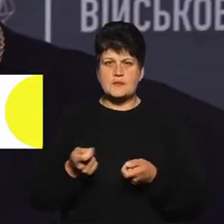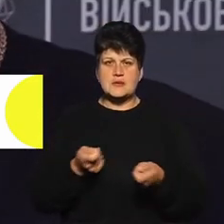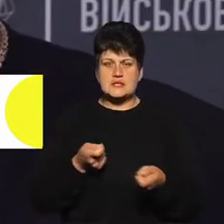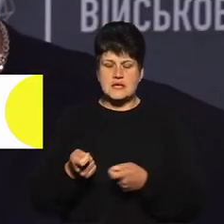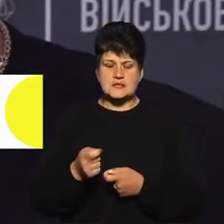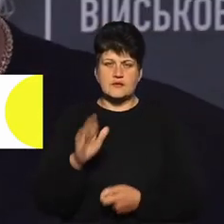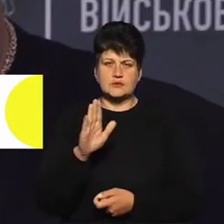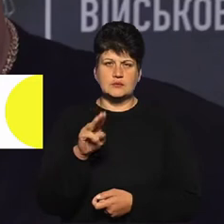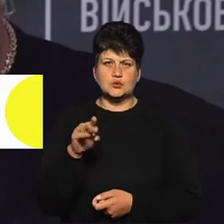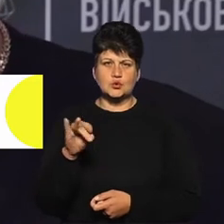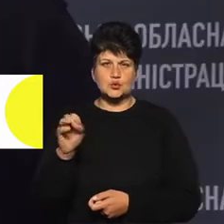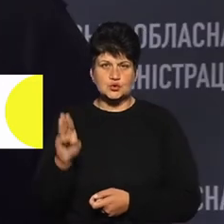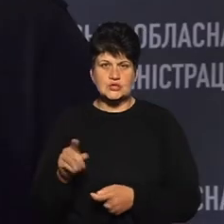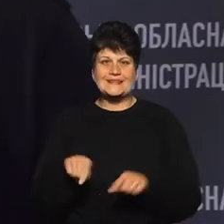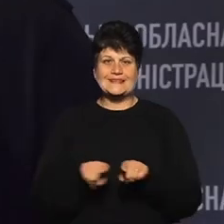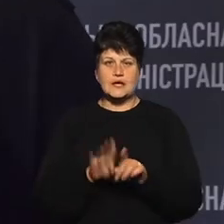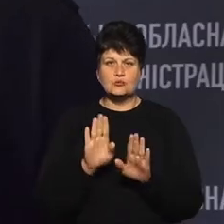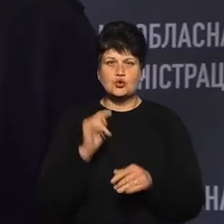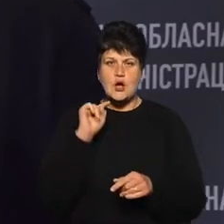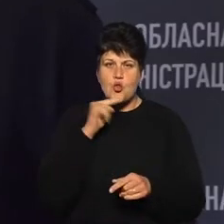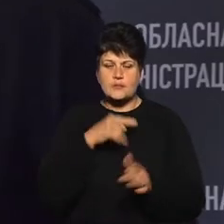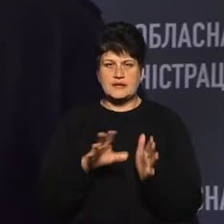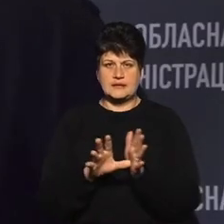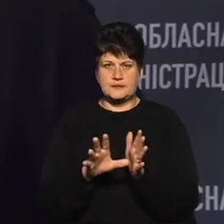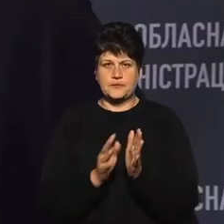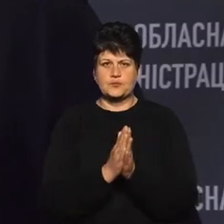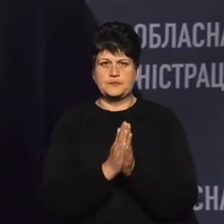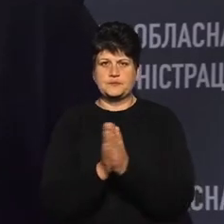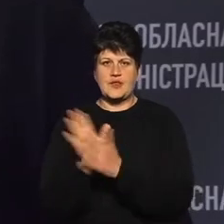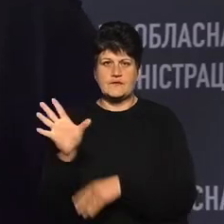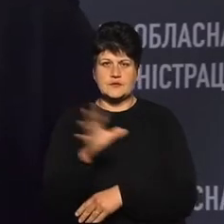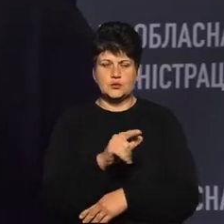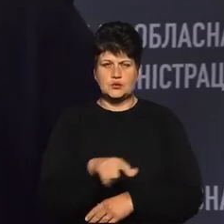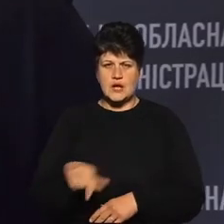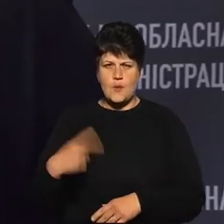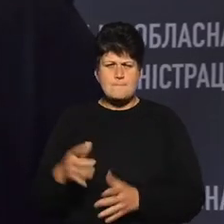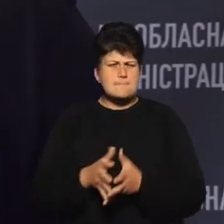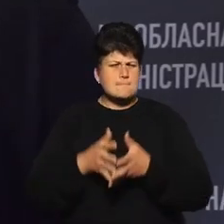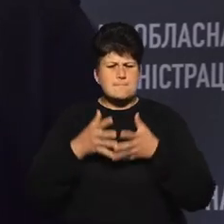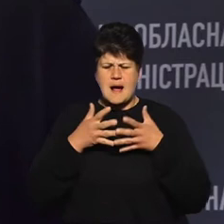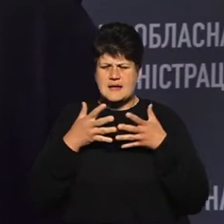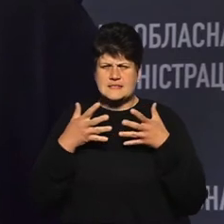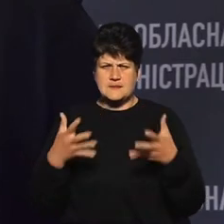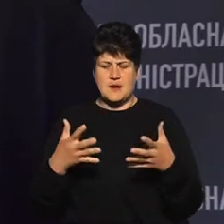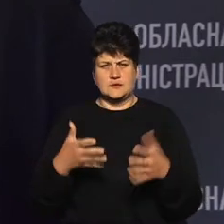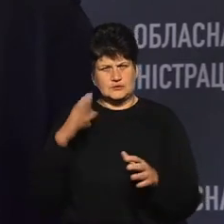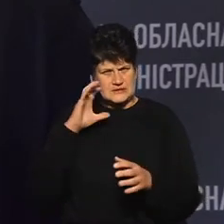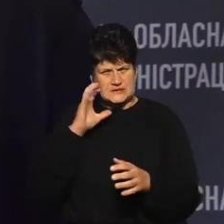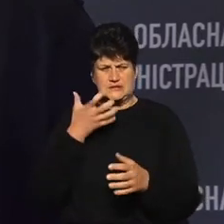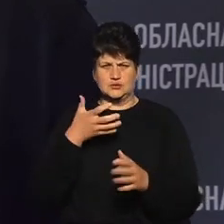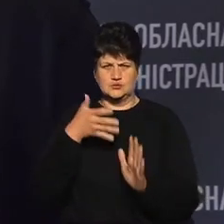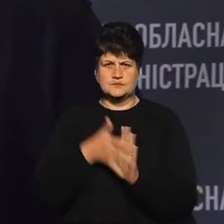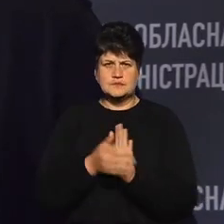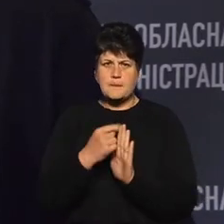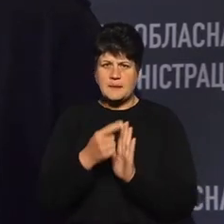так економитимуть електроенергію. Хотів би звернутися до всіх жителів області, максимально віднестися серйозно до цього питання. І